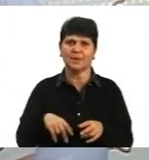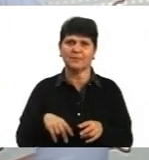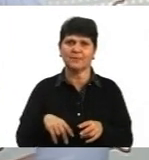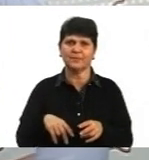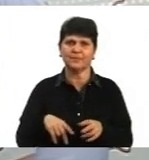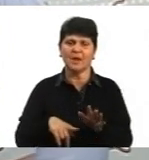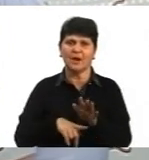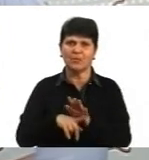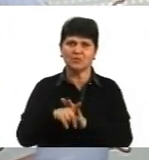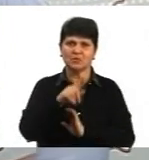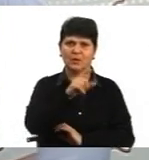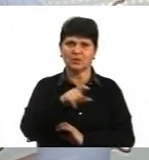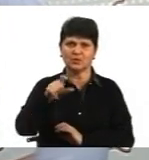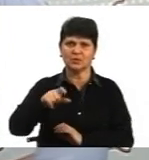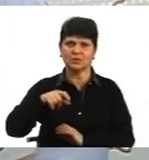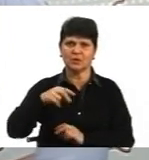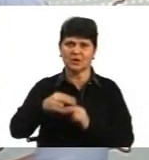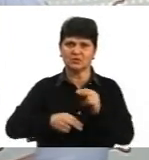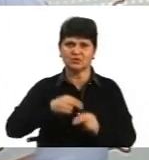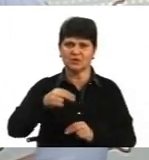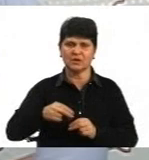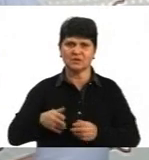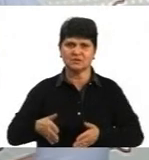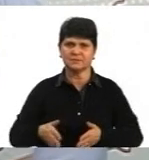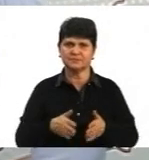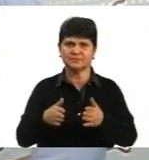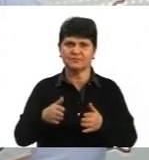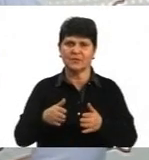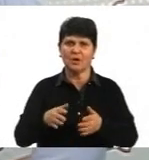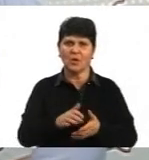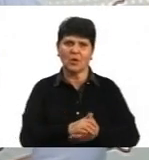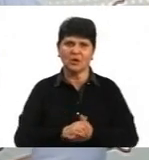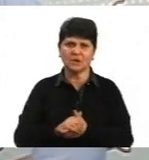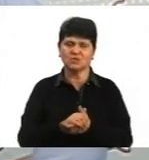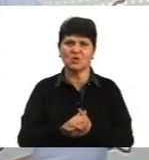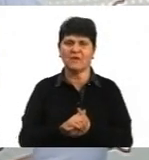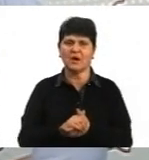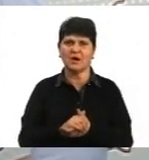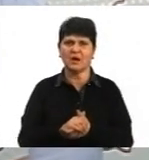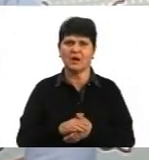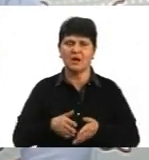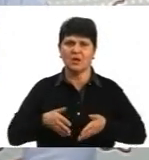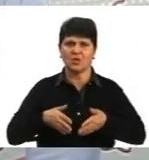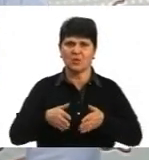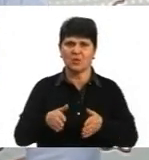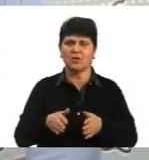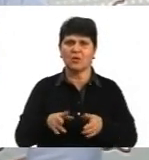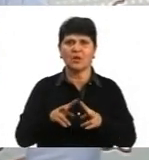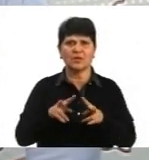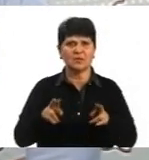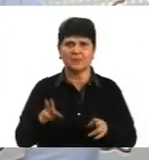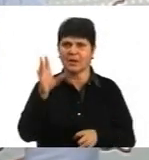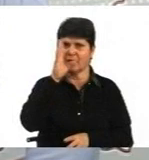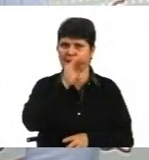почнуть переходити через дорогу організована група дітей, то про яку вже зелену хвилю на значній світофорі ви точно не